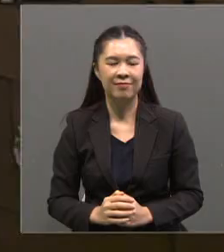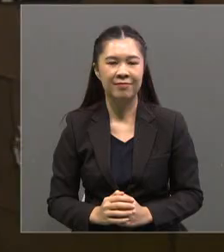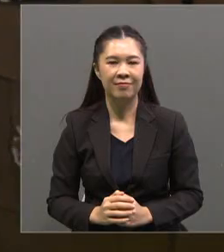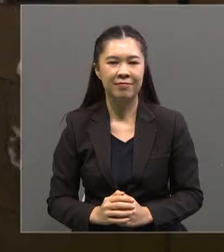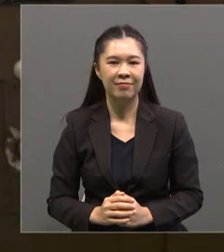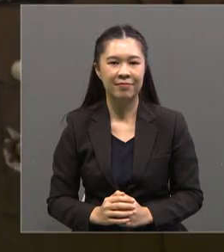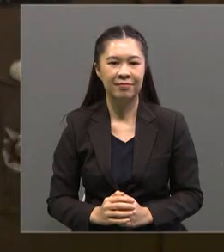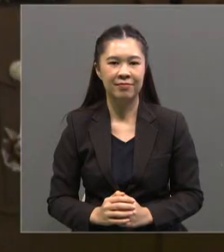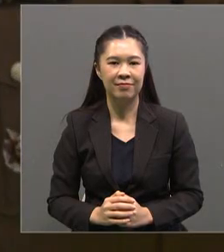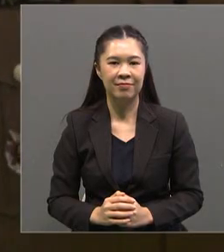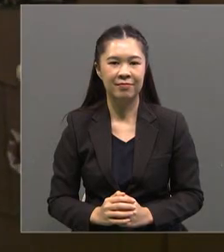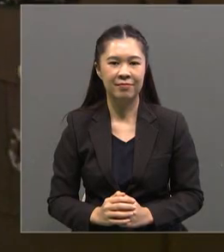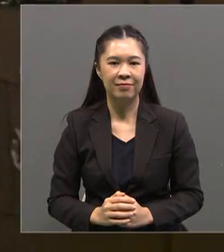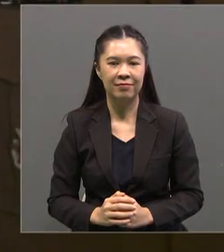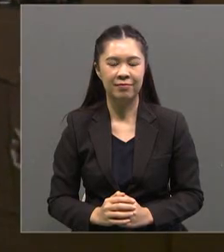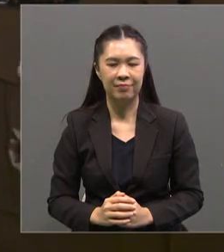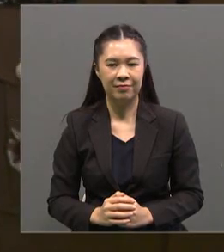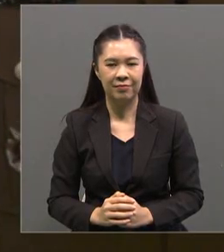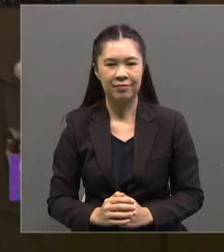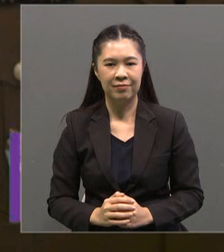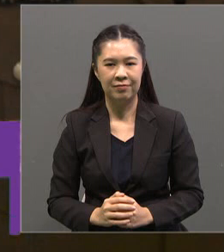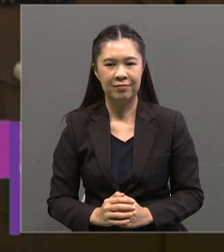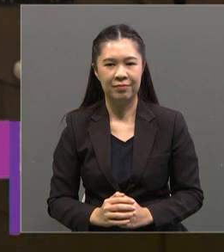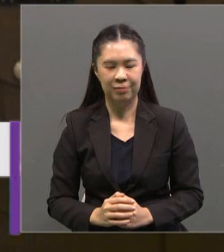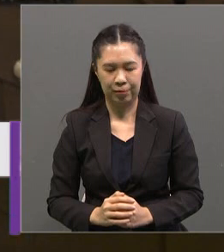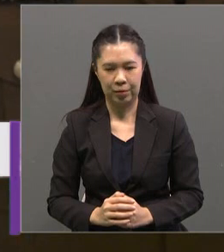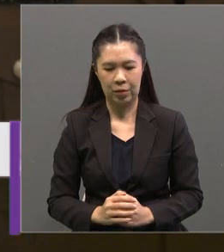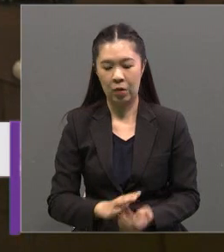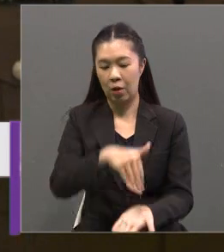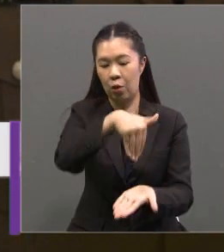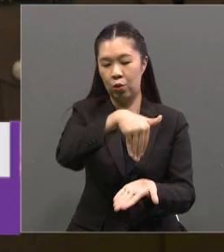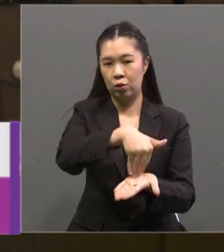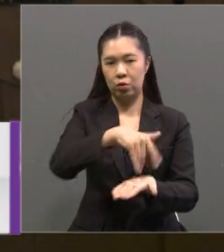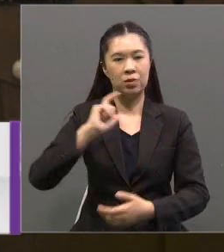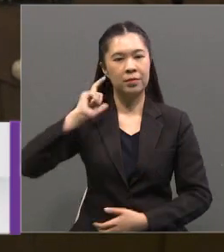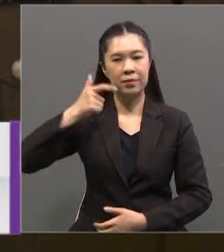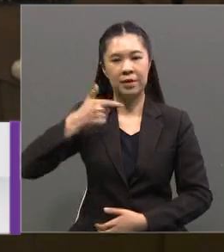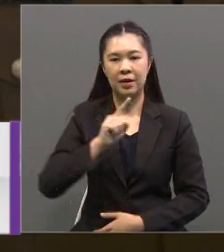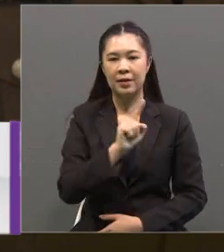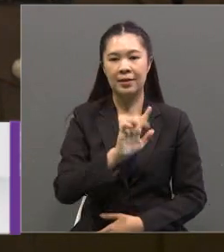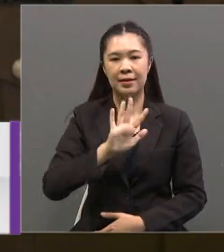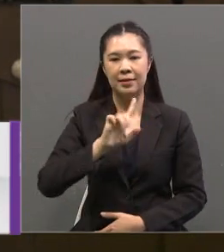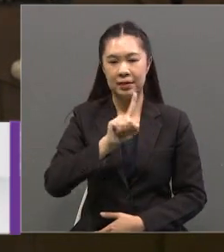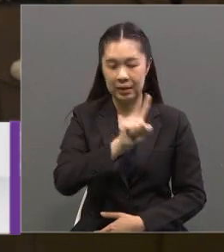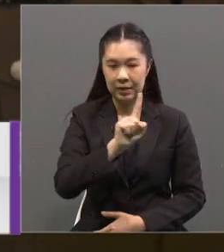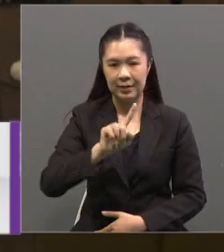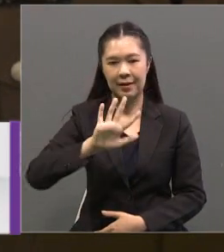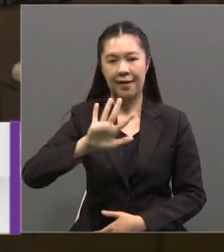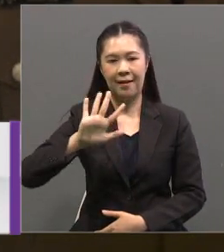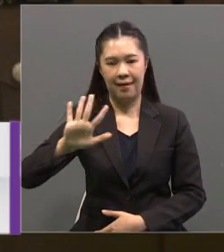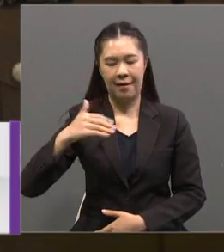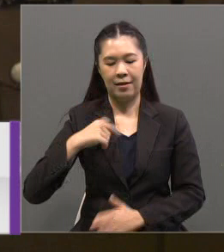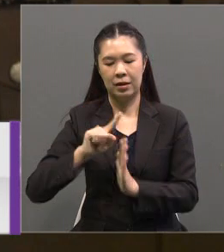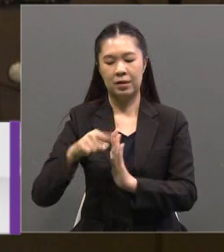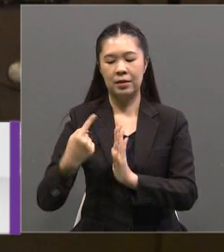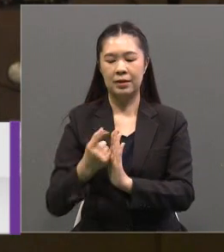ซึ่งเรามีศูนย์ call center 1155ให้บริการตลอด24ชั่วโมงให้บริการ5